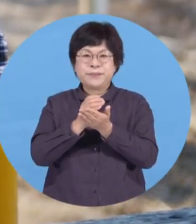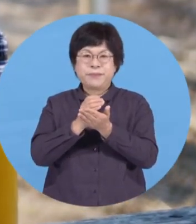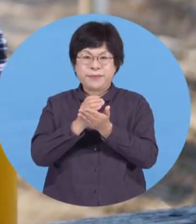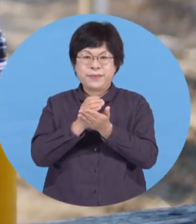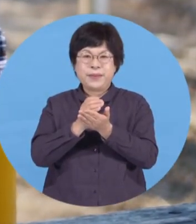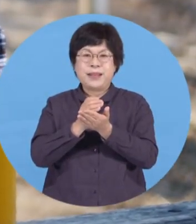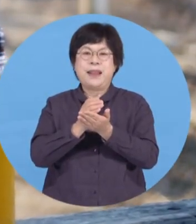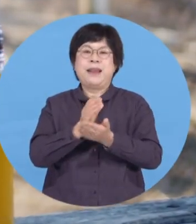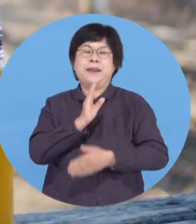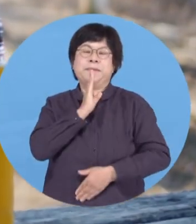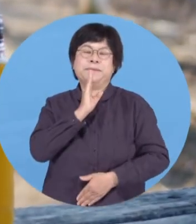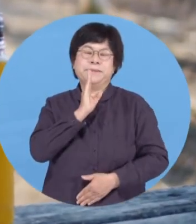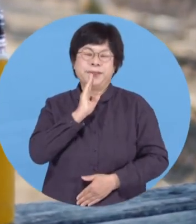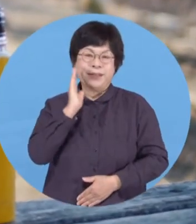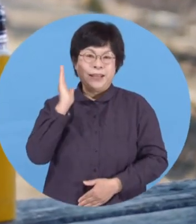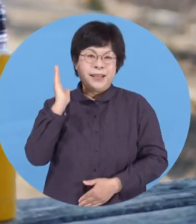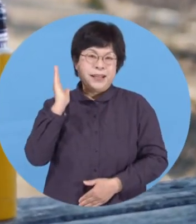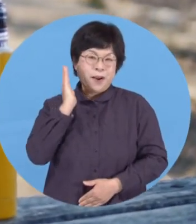あ